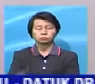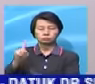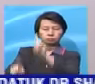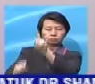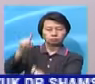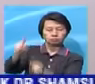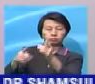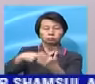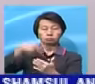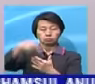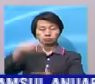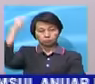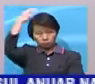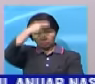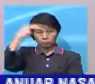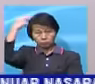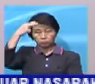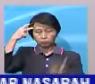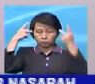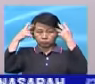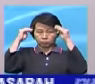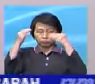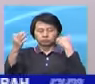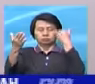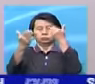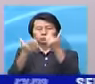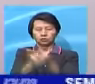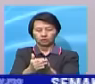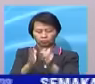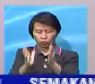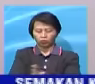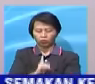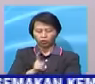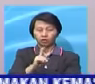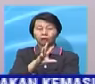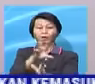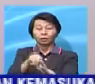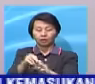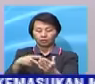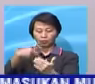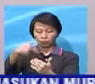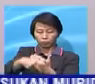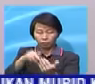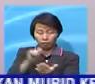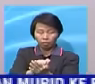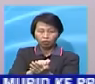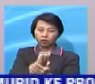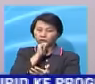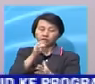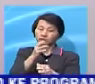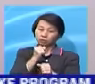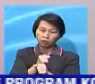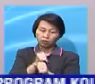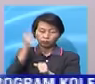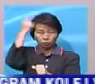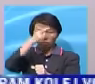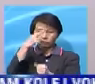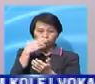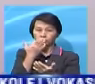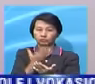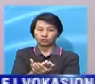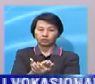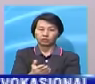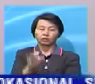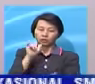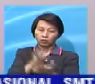Mempersoal program khas Haji Perdana Menteri sehingga menyifatkan umat Islam yang terlibat dalam program tersebut tidak mendapat haji mabrur.